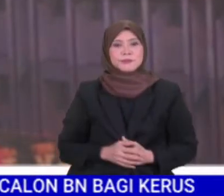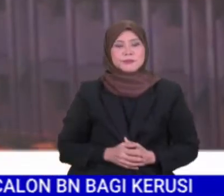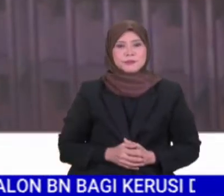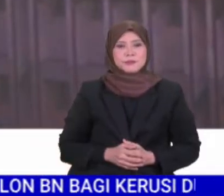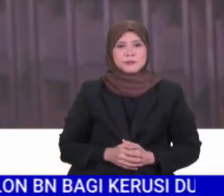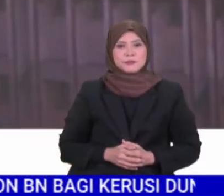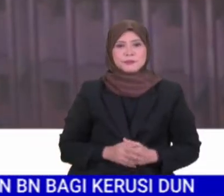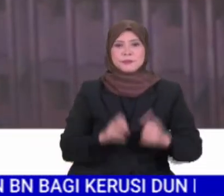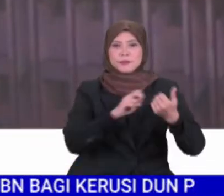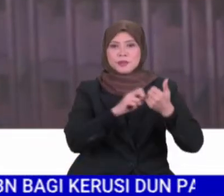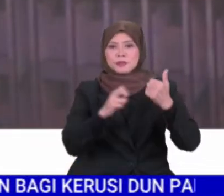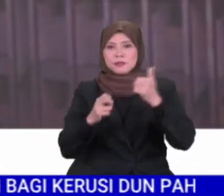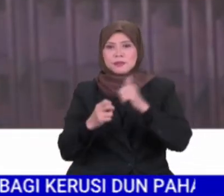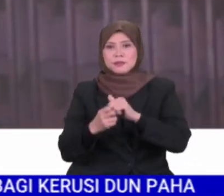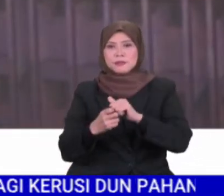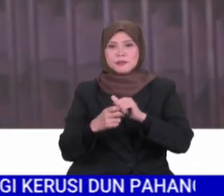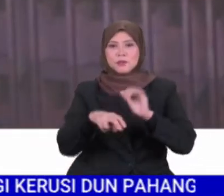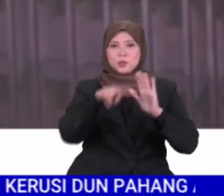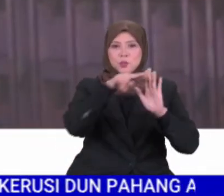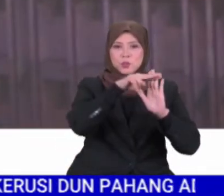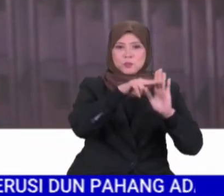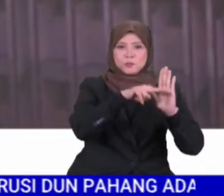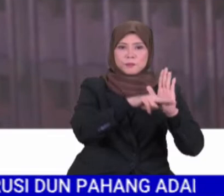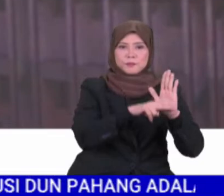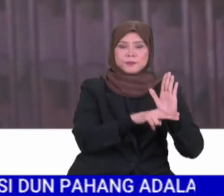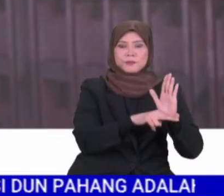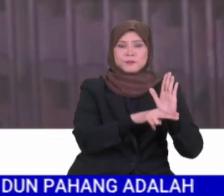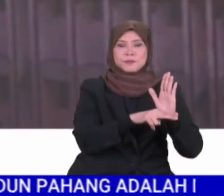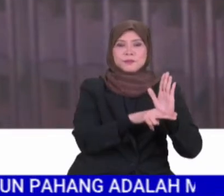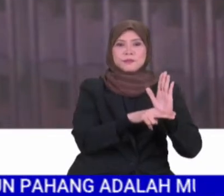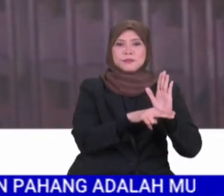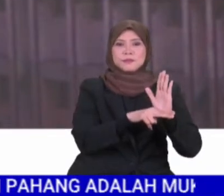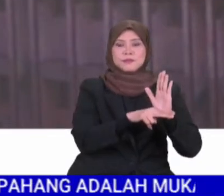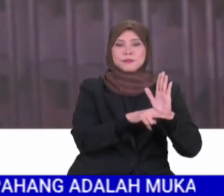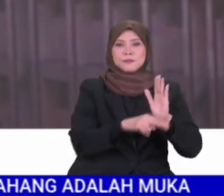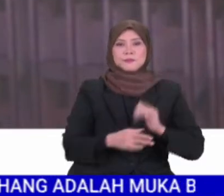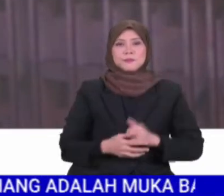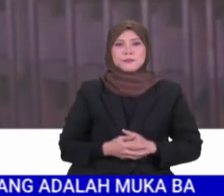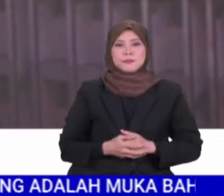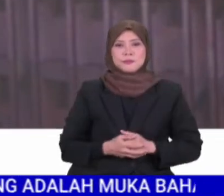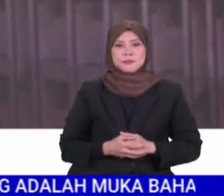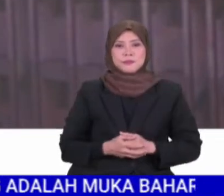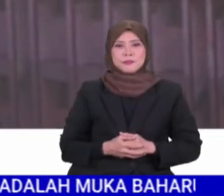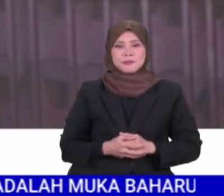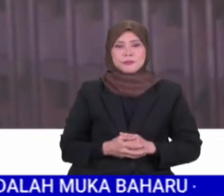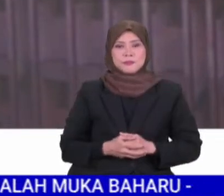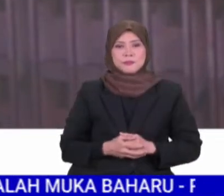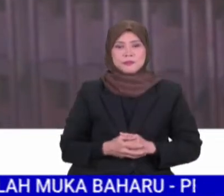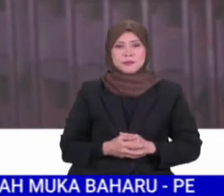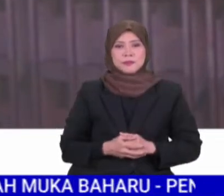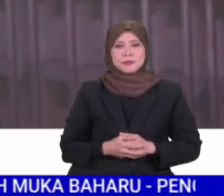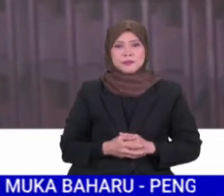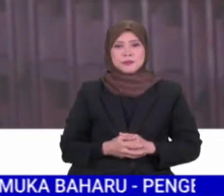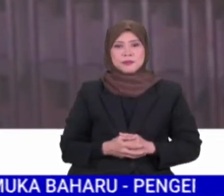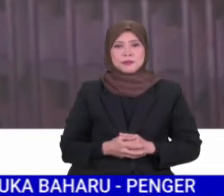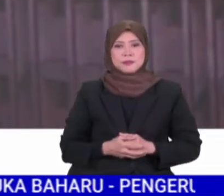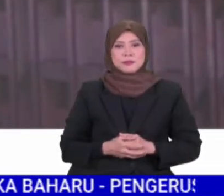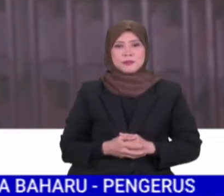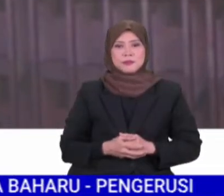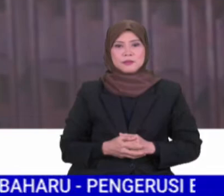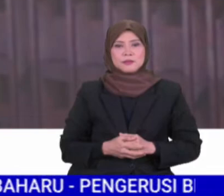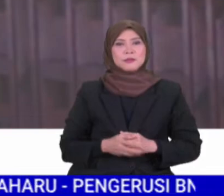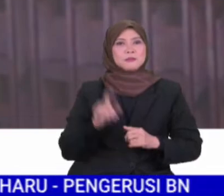Permasalahan kuhakam ada permasalahan agama yang sebagai kompleks yang berjaya rungkai hasil musyawarah dan